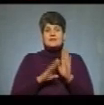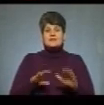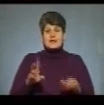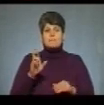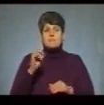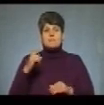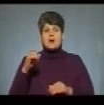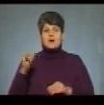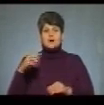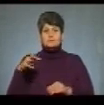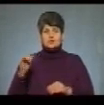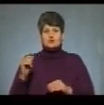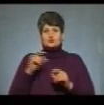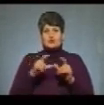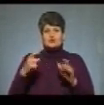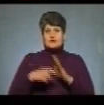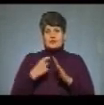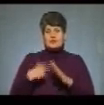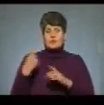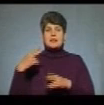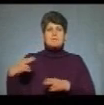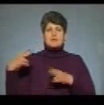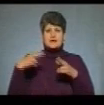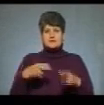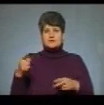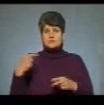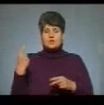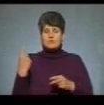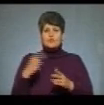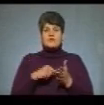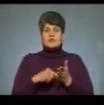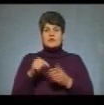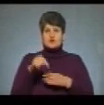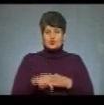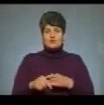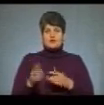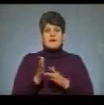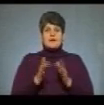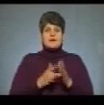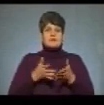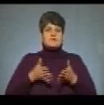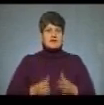школи Солидарської громади, що на Донеччині, які приїхали на Тернопільщину, щоб відзначити тут різдвяні свята.